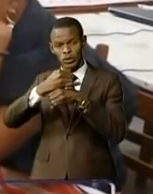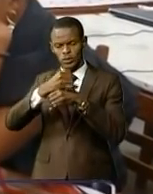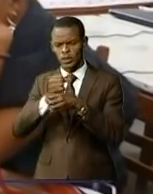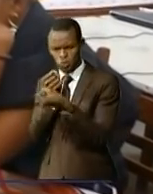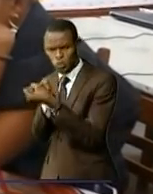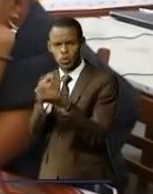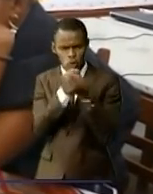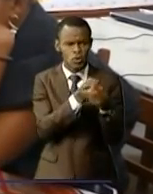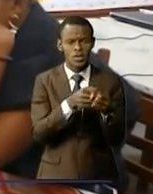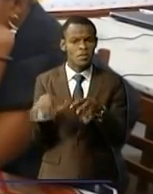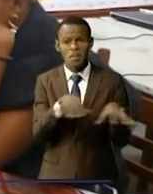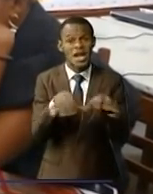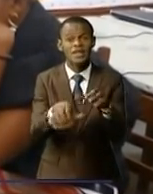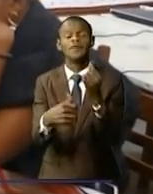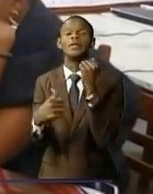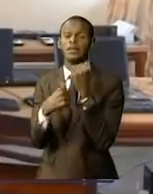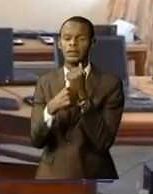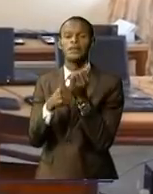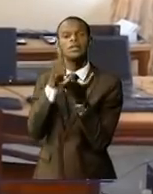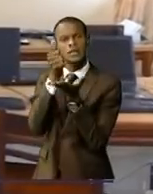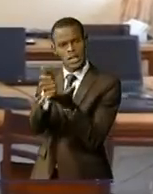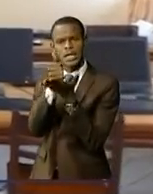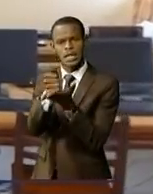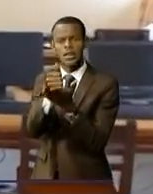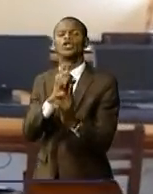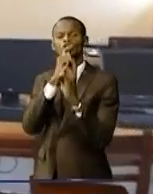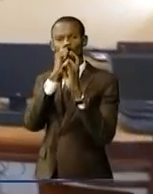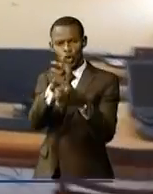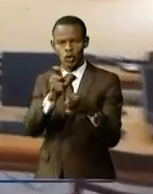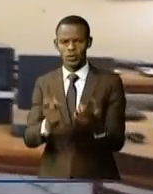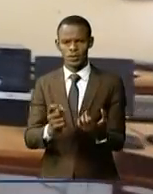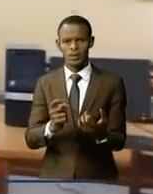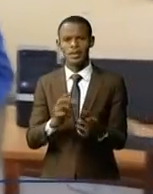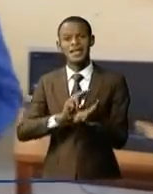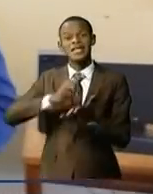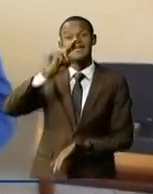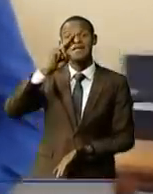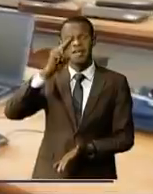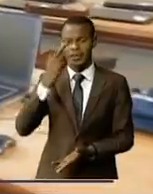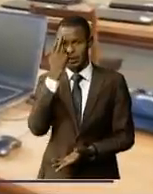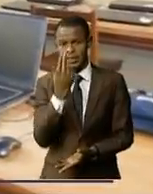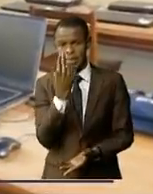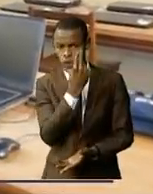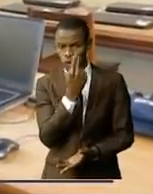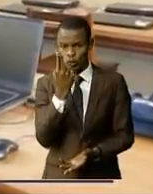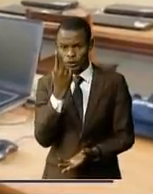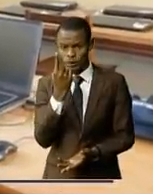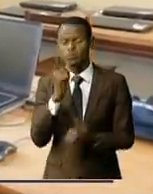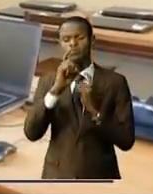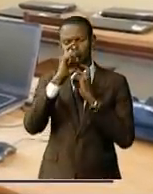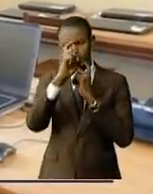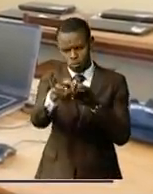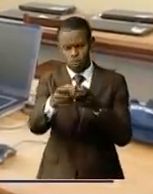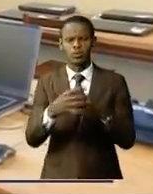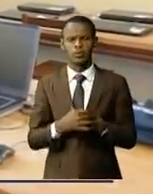l'université de Mosnod en équipement informatique flambant neuf. Une année après cette dotation, les gouverneurs du district 9150